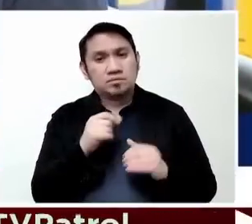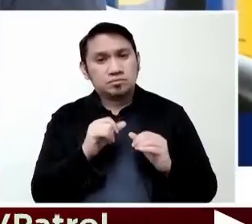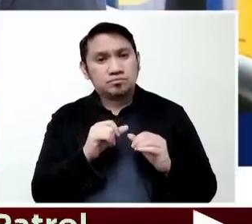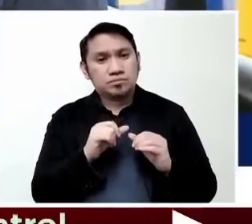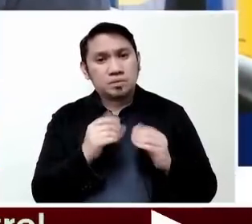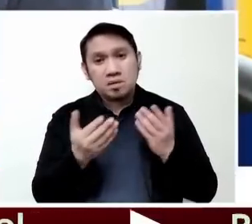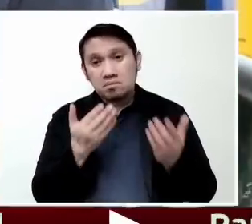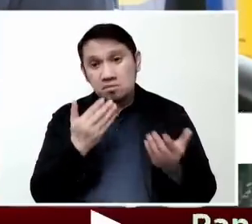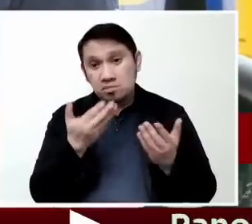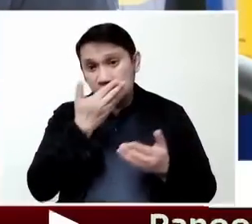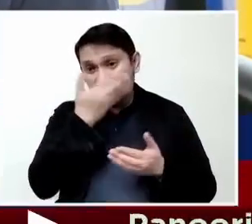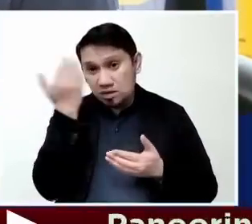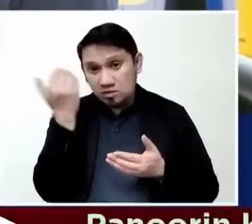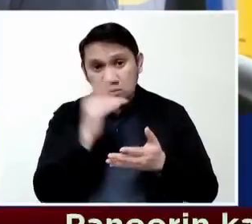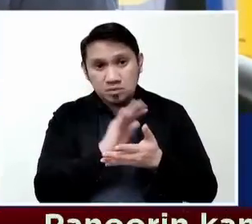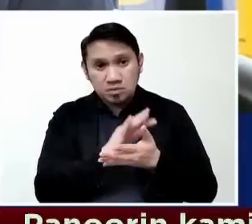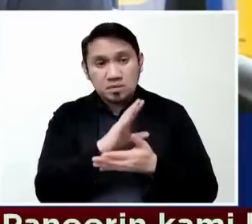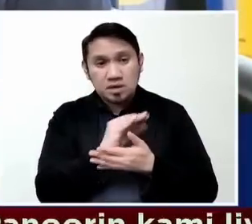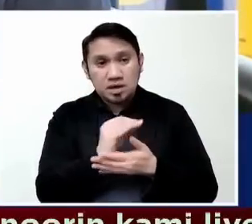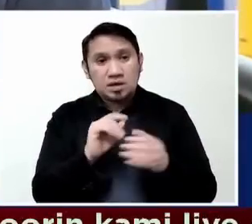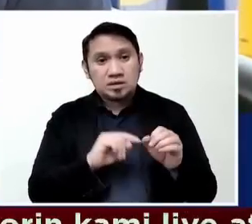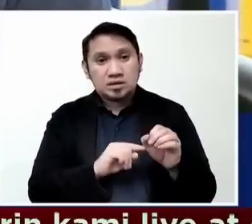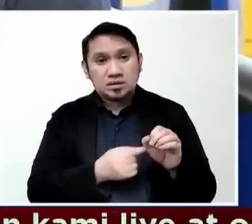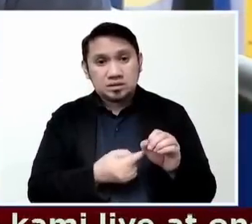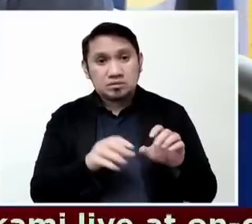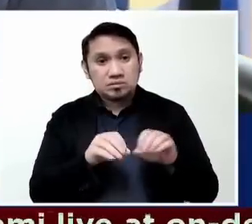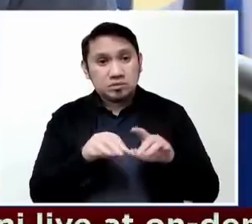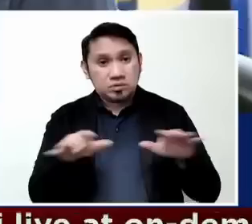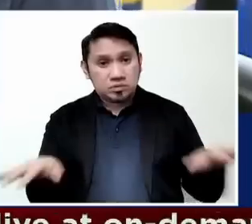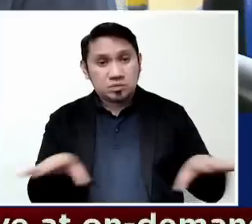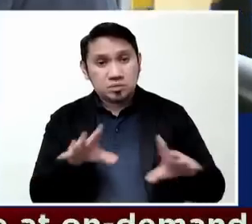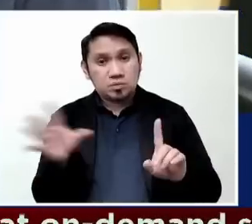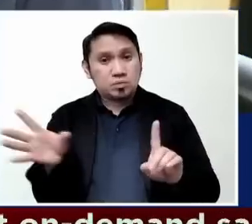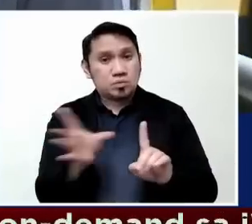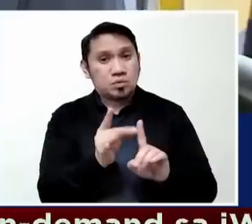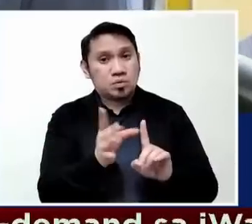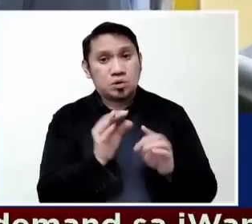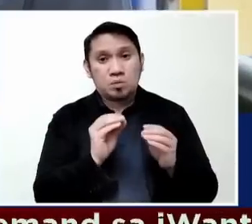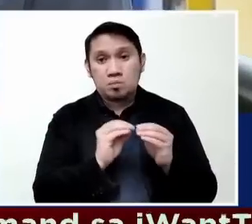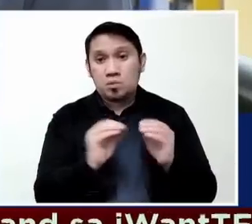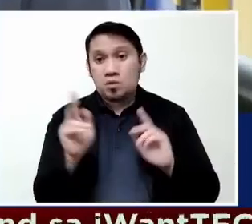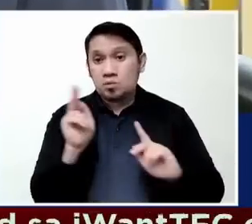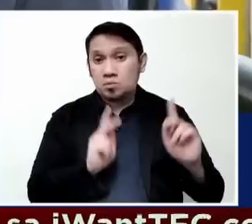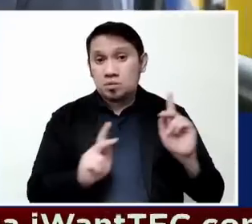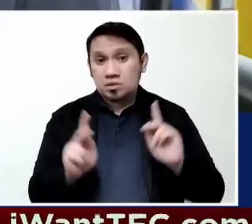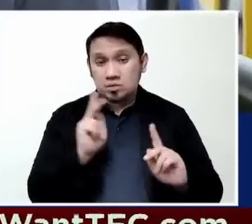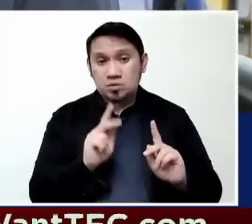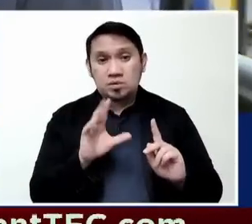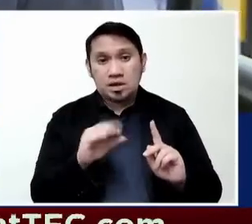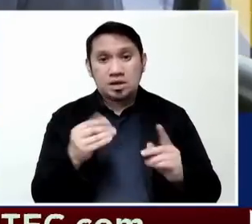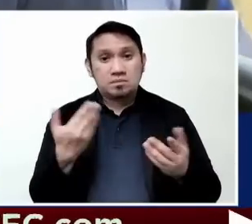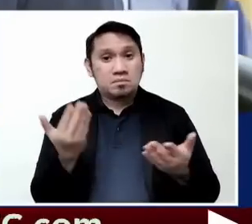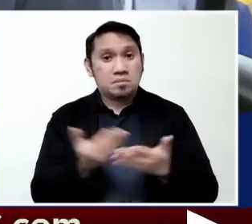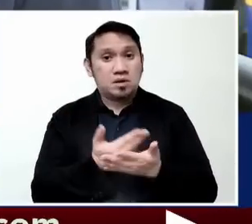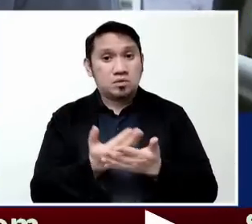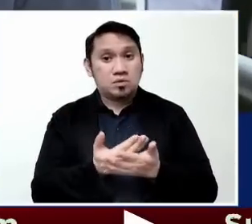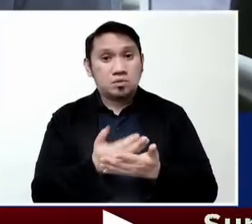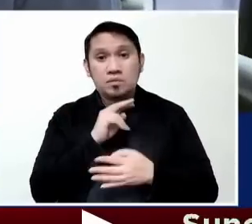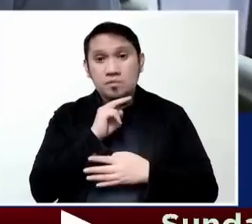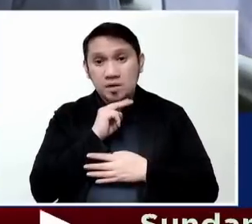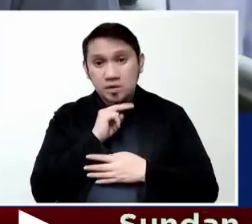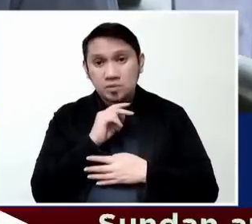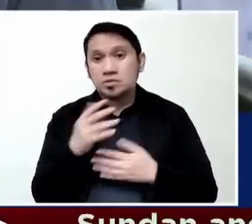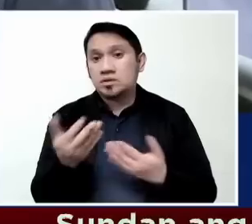COVID-19 pandemic kapag nagsimula ng kumalat at makahawa ng mas maraming tao ang isang panibagong virus, bagay na